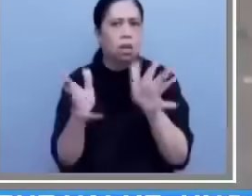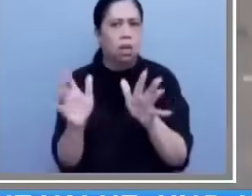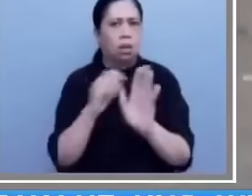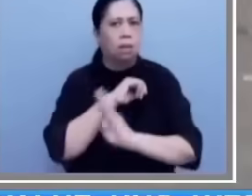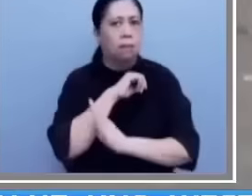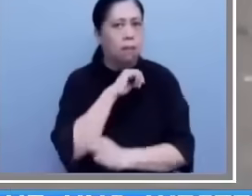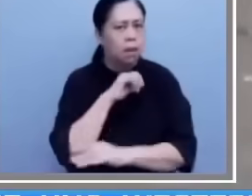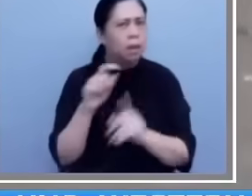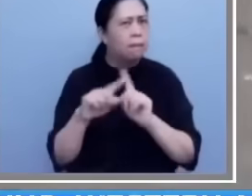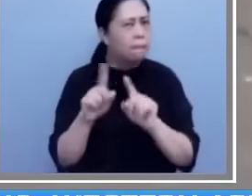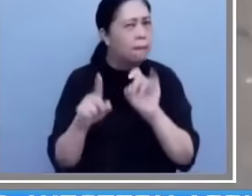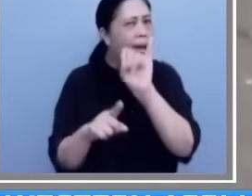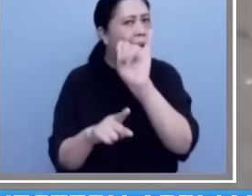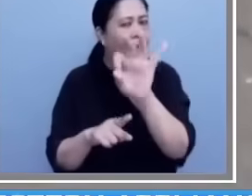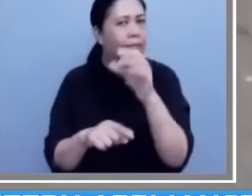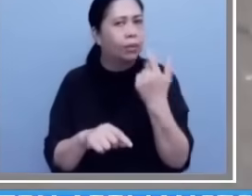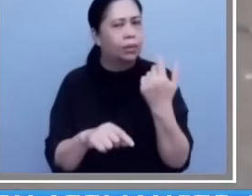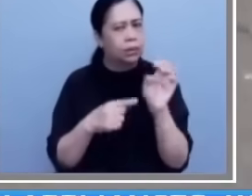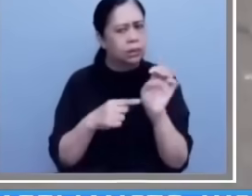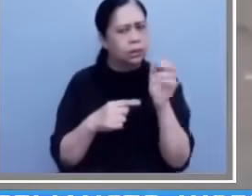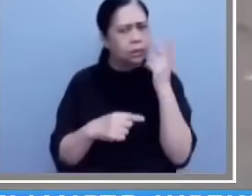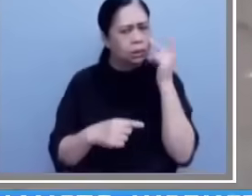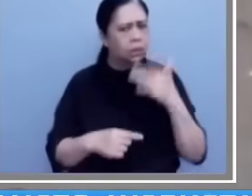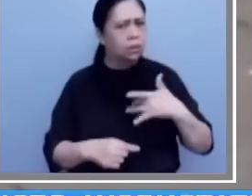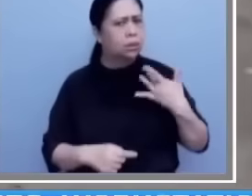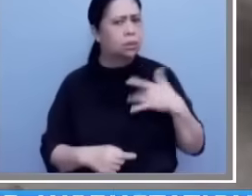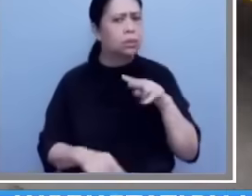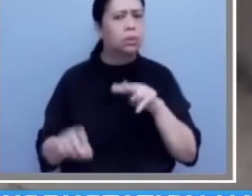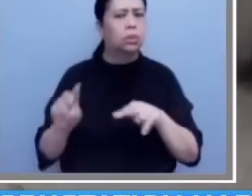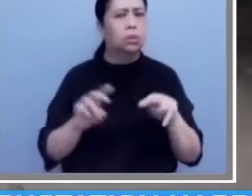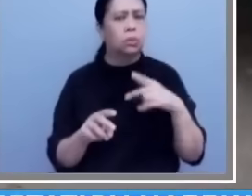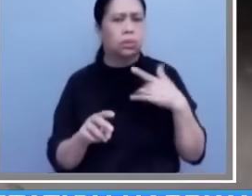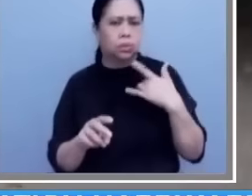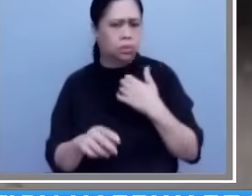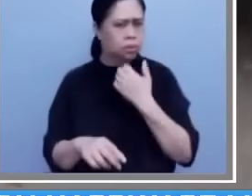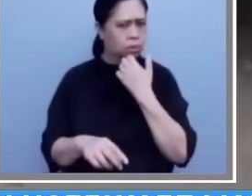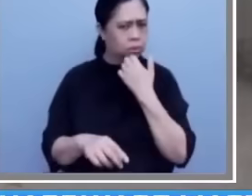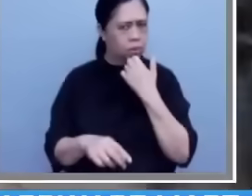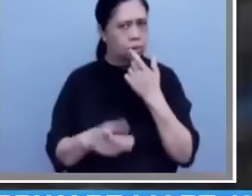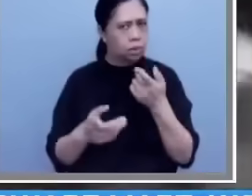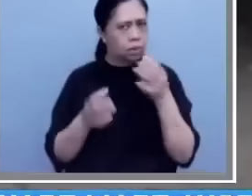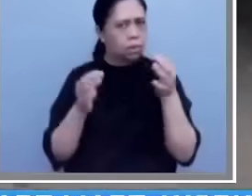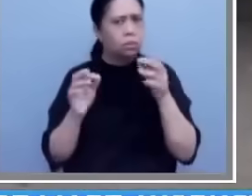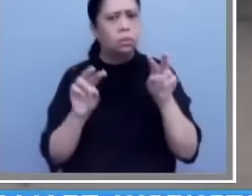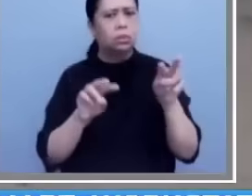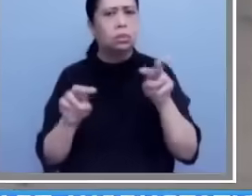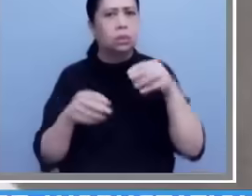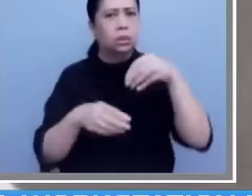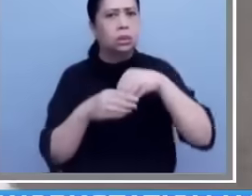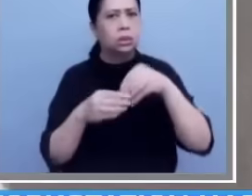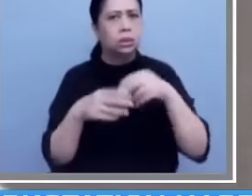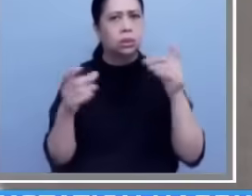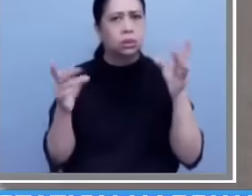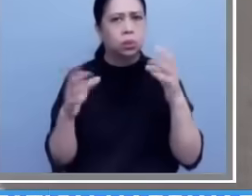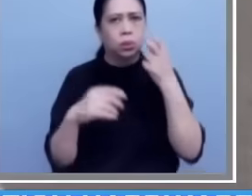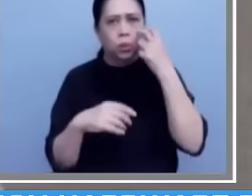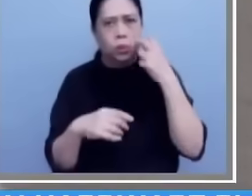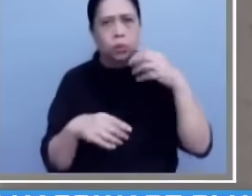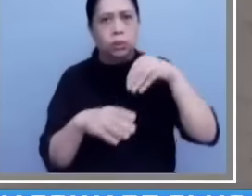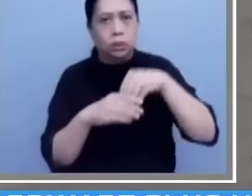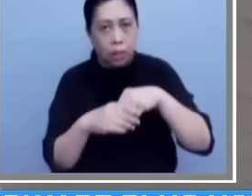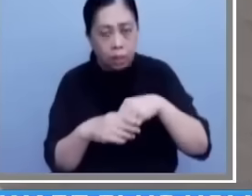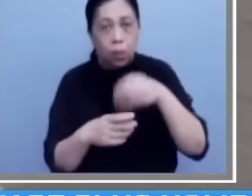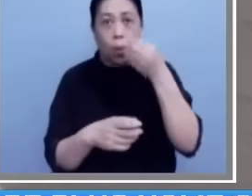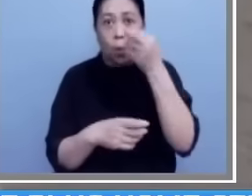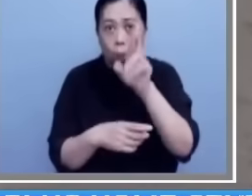course, yung ating mga pulis ay makakakita po ng reasonable ground na meron pong nangyayaring krimen sa loob ng sasakyan or in plain